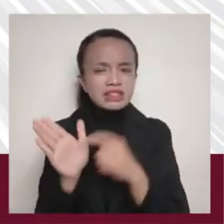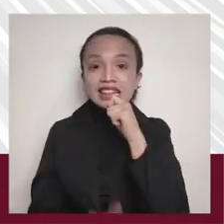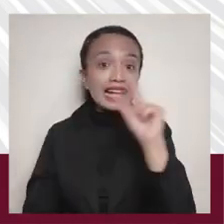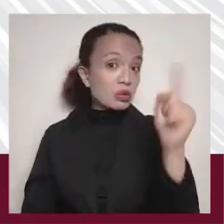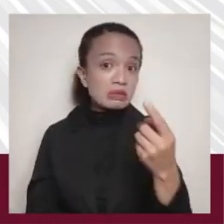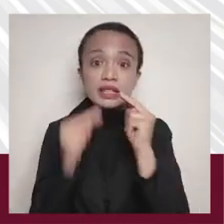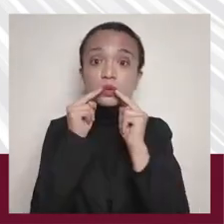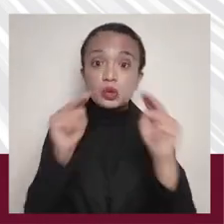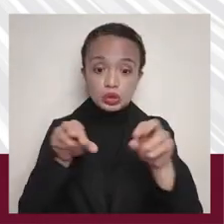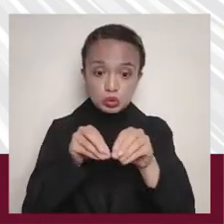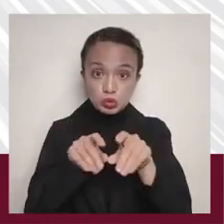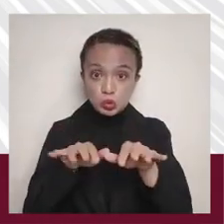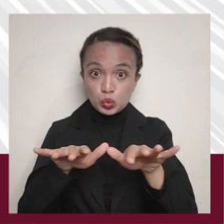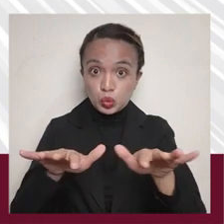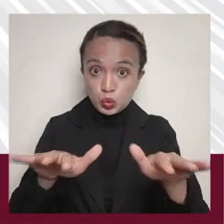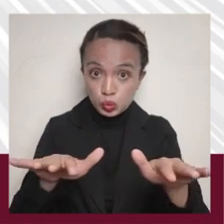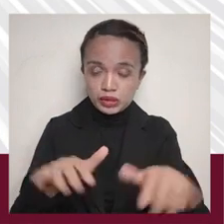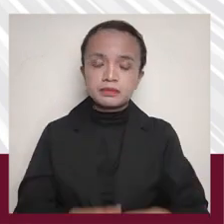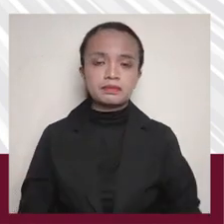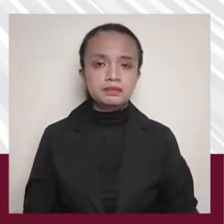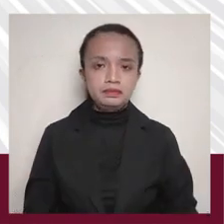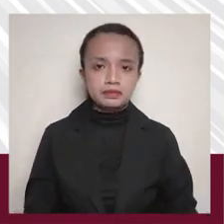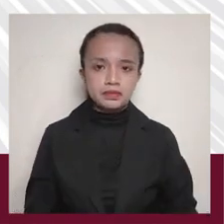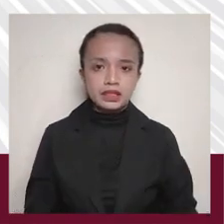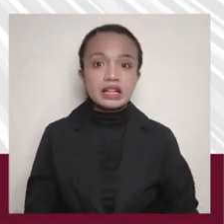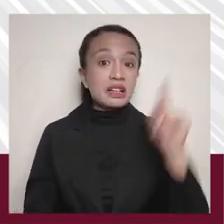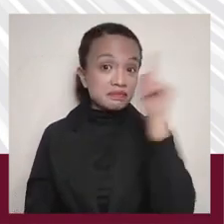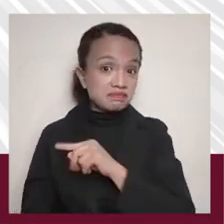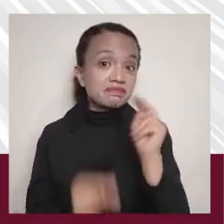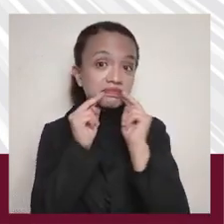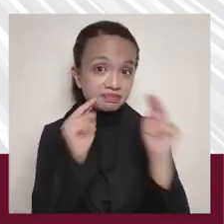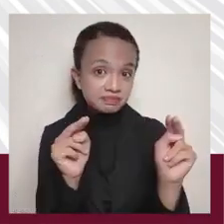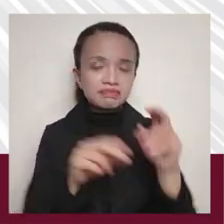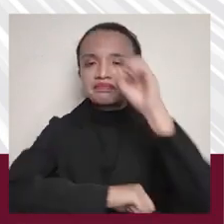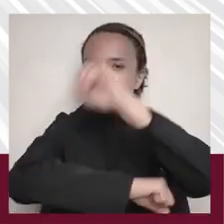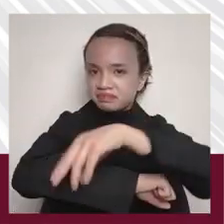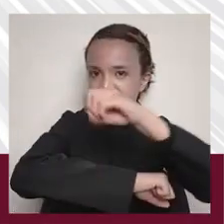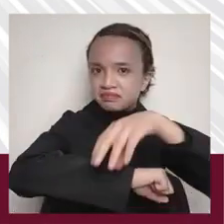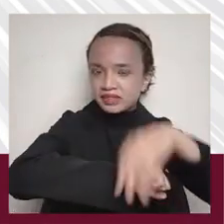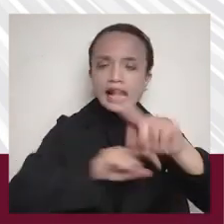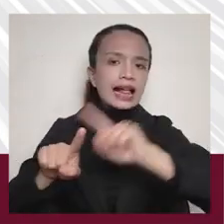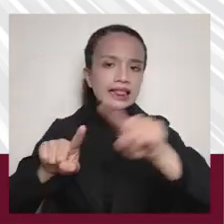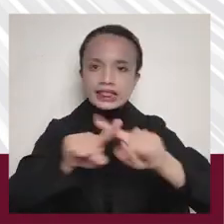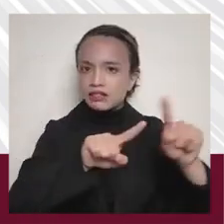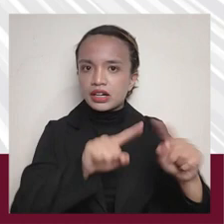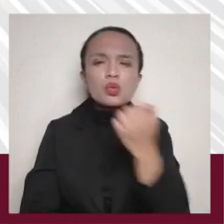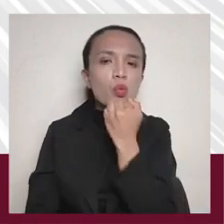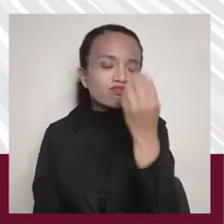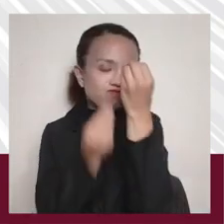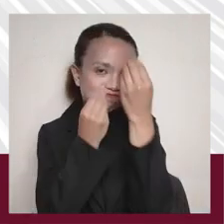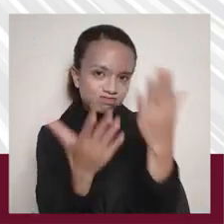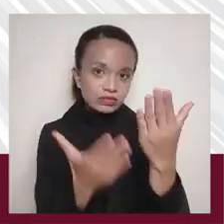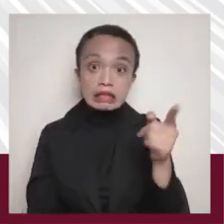lamang balita ang kumakalat sa ating social media timelines. May fake news, may chismis, at iba pang